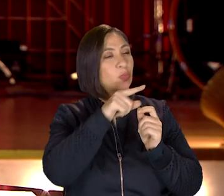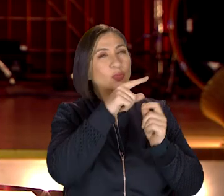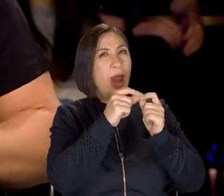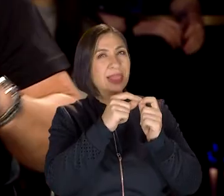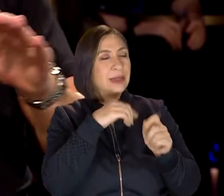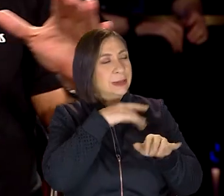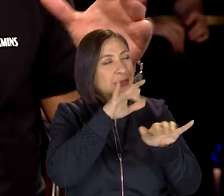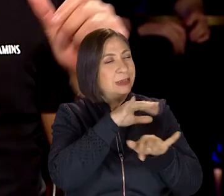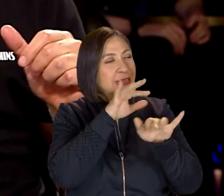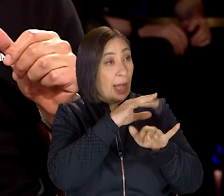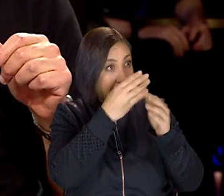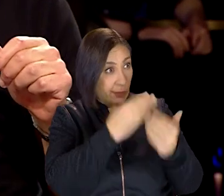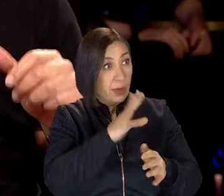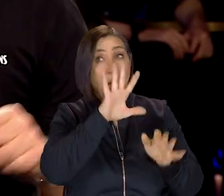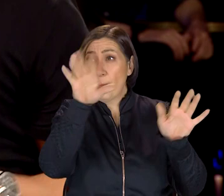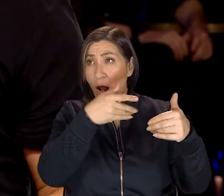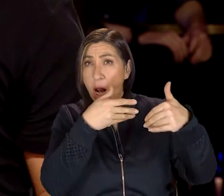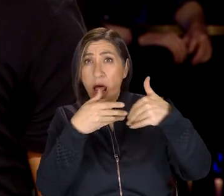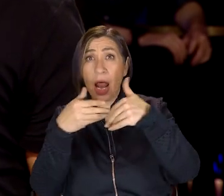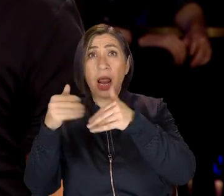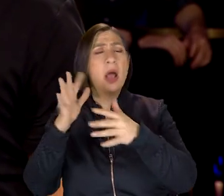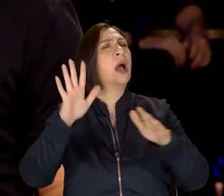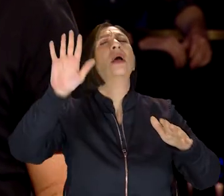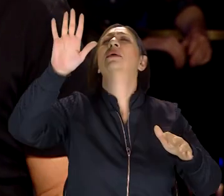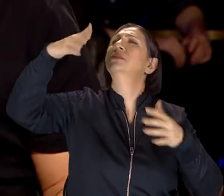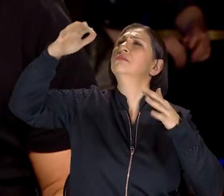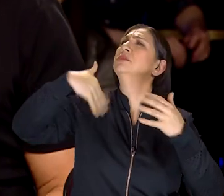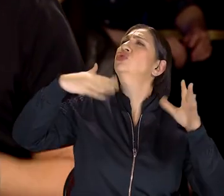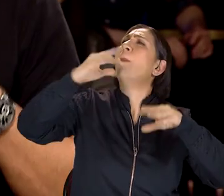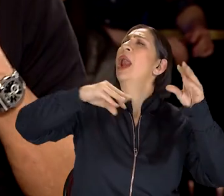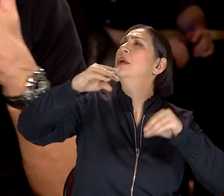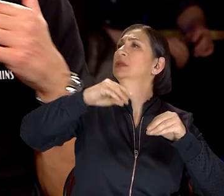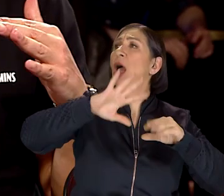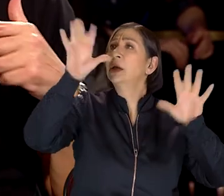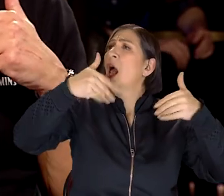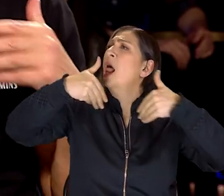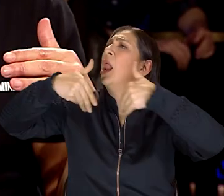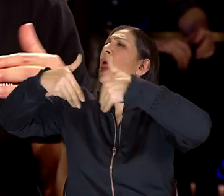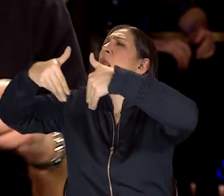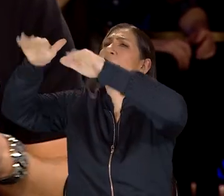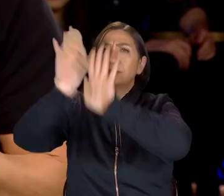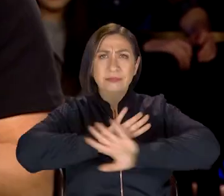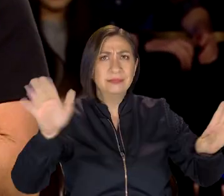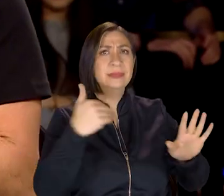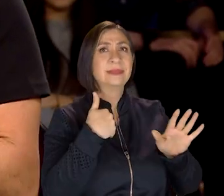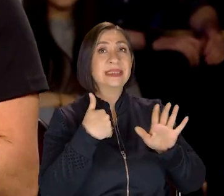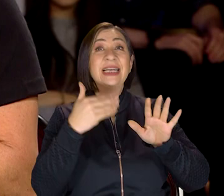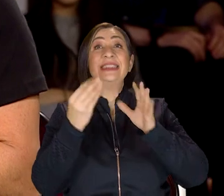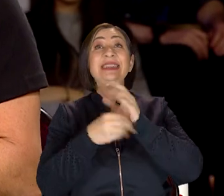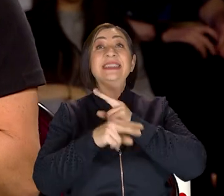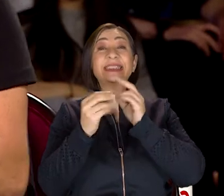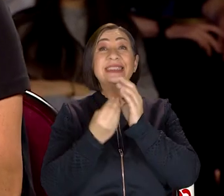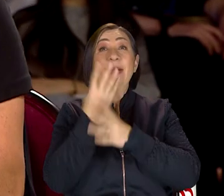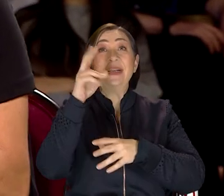alıyorum. Herkes gittikten sonra biz toparlarız bay bay falan diyoruz. Herkes gidiyor, terk ediyor stüdyoyu. Biz